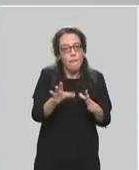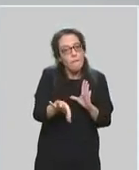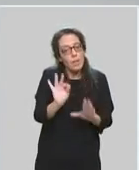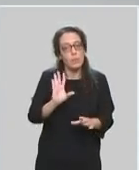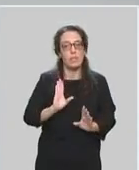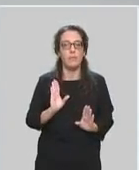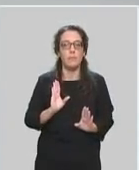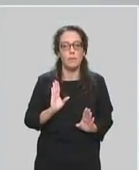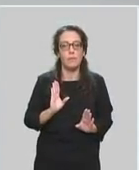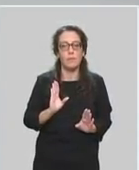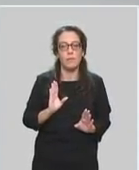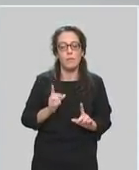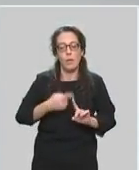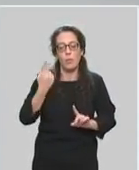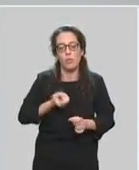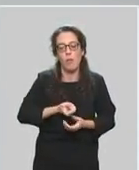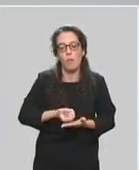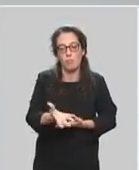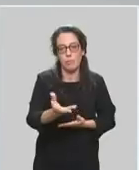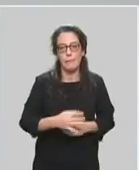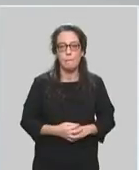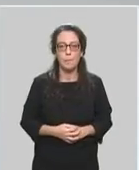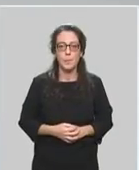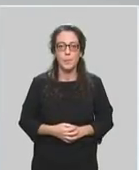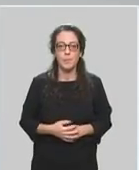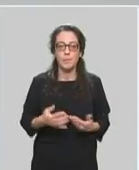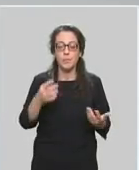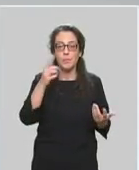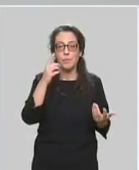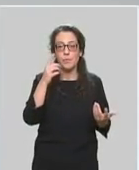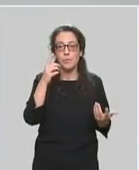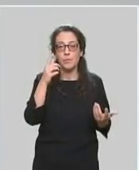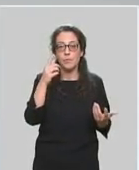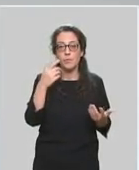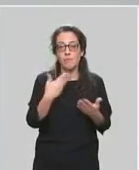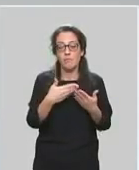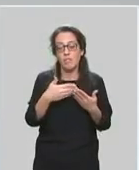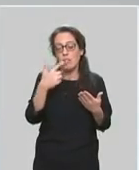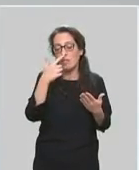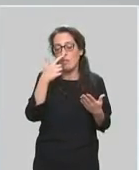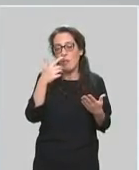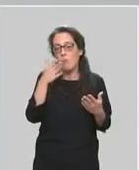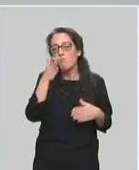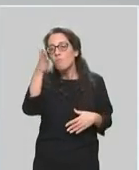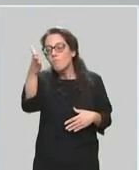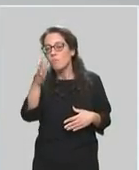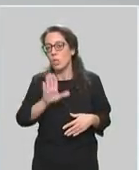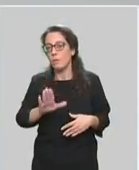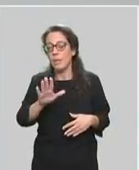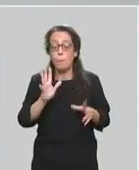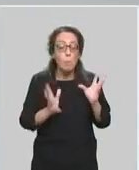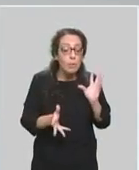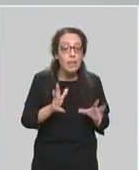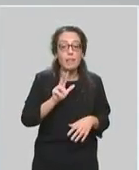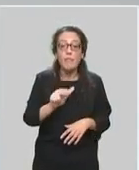important de le dire, parce que c'est ceci, notre perspective. Donc, il y aura peut-être un vaccin